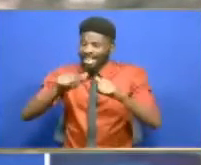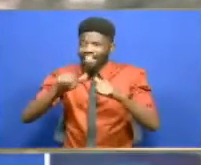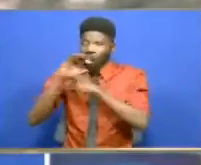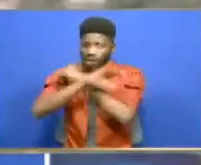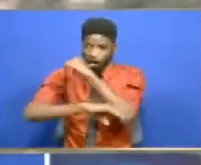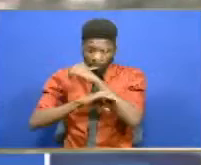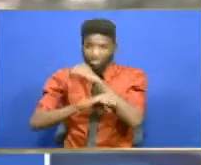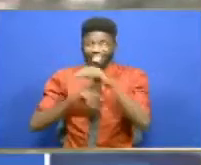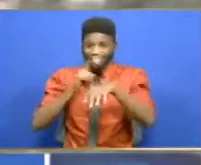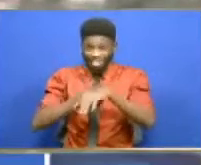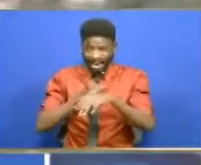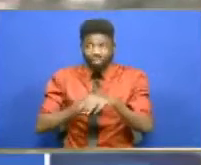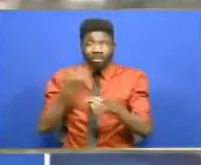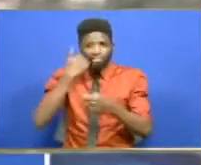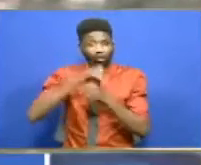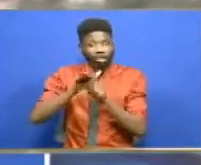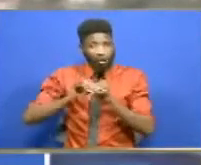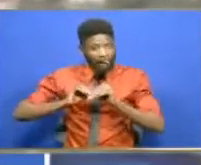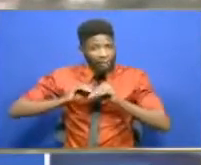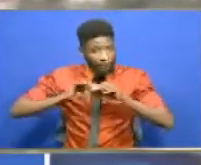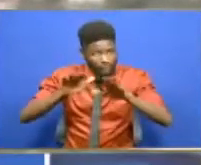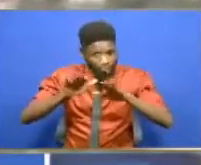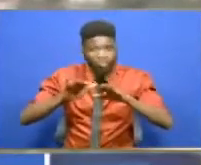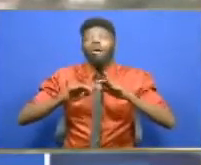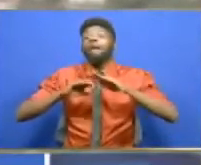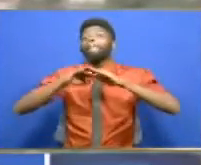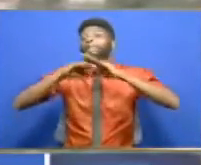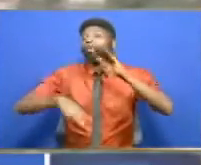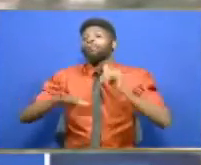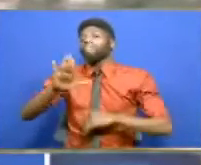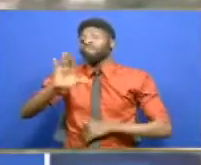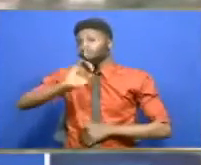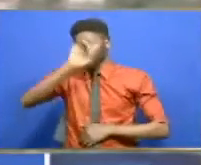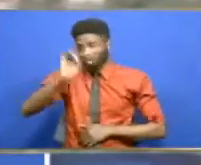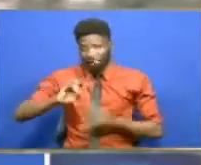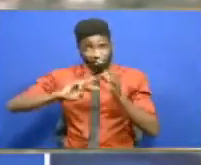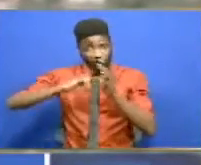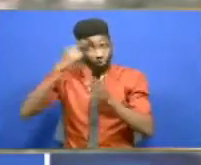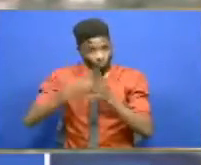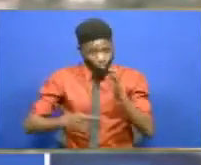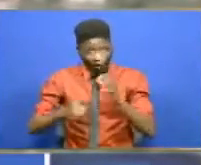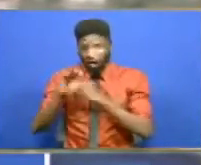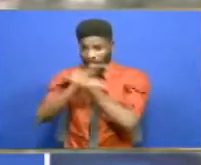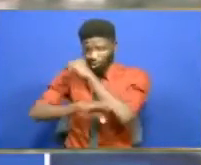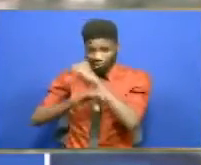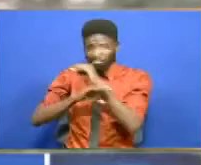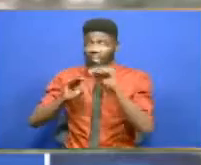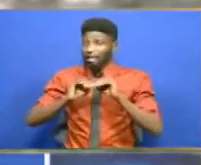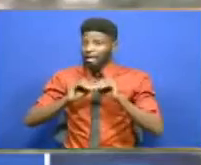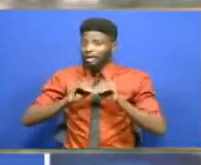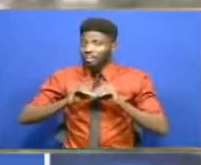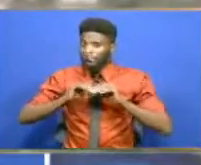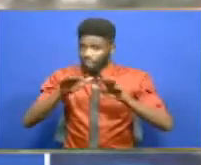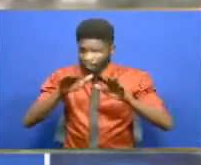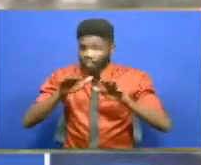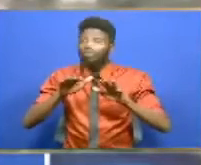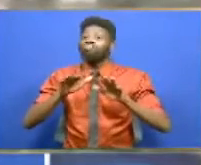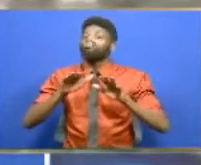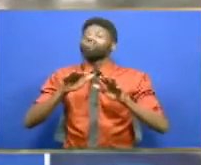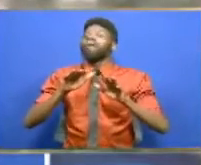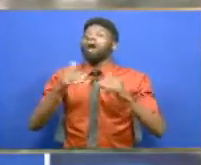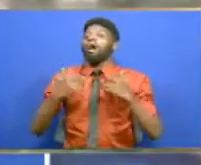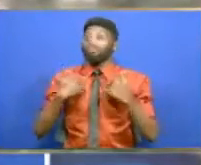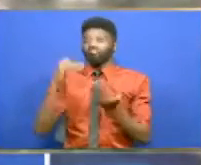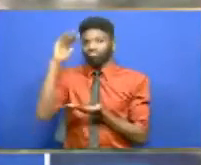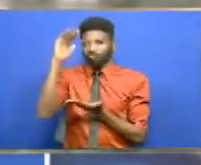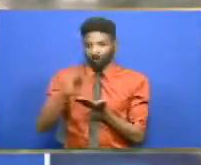cha maambukizi ni chini ya 5%, hii ina maana kwamba maambukizi katika nchi hiyo yanazidi kupungua. Kiwango cha